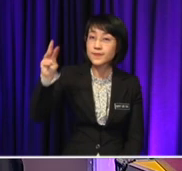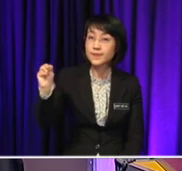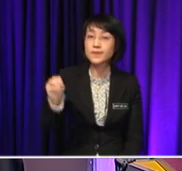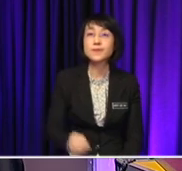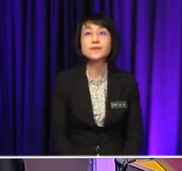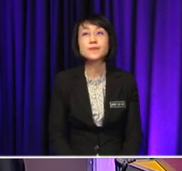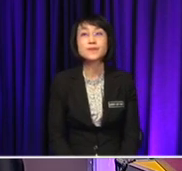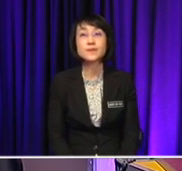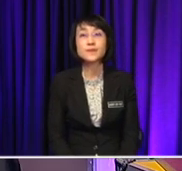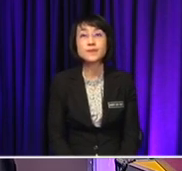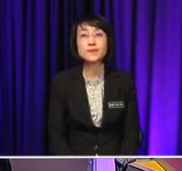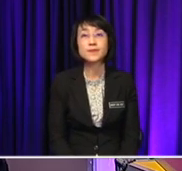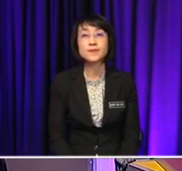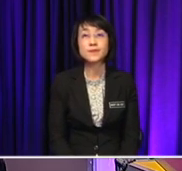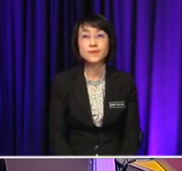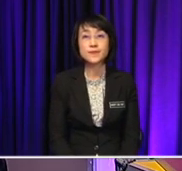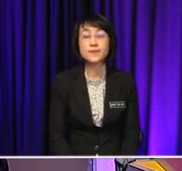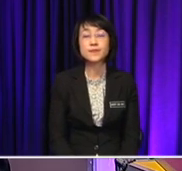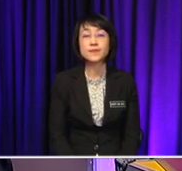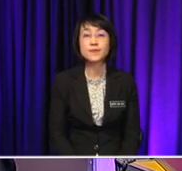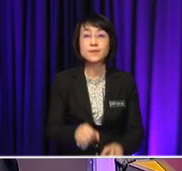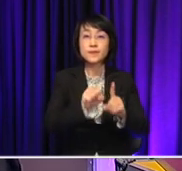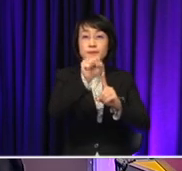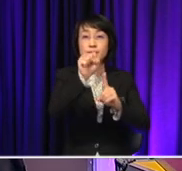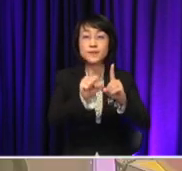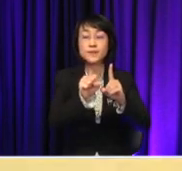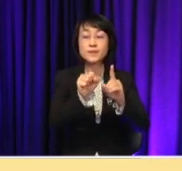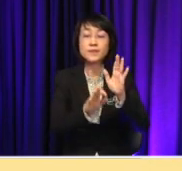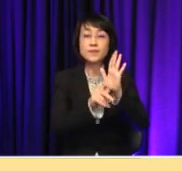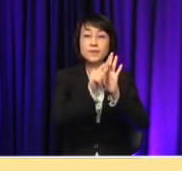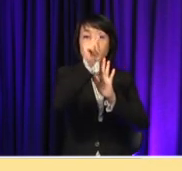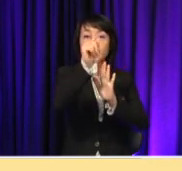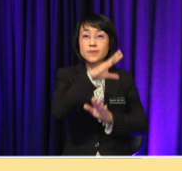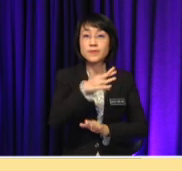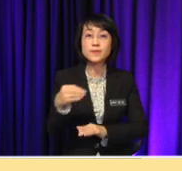kamu tinggi dan Sekaten sepanjang tahun ini khatulistiwa tinggi dan